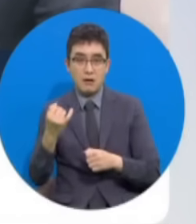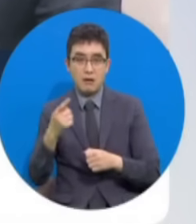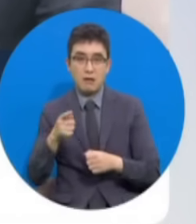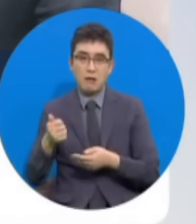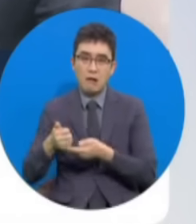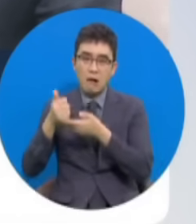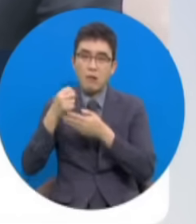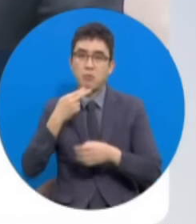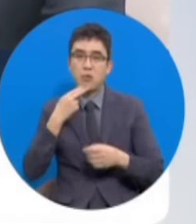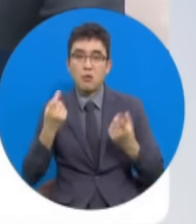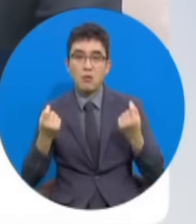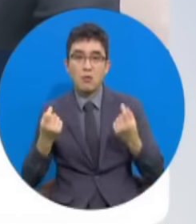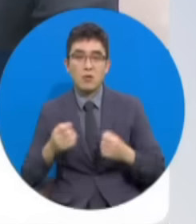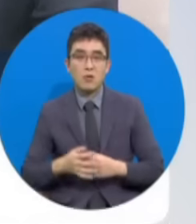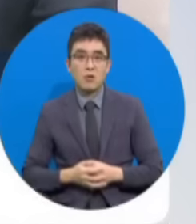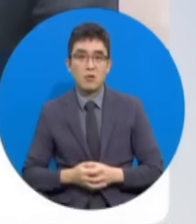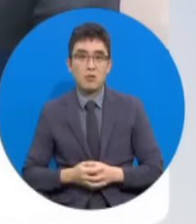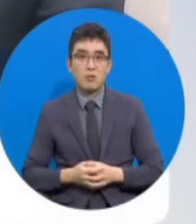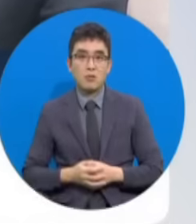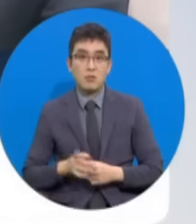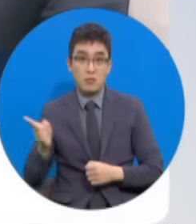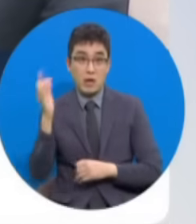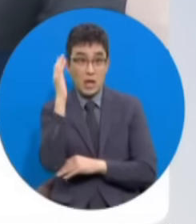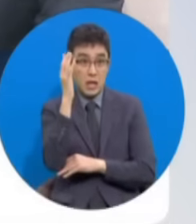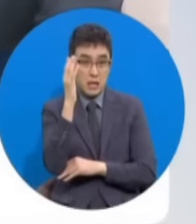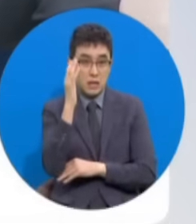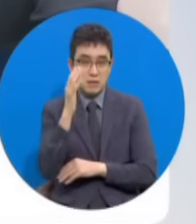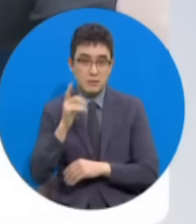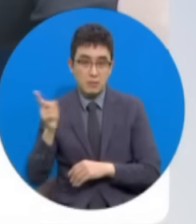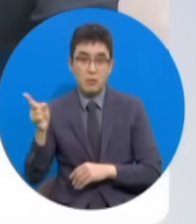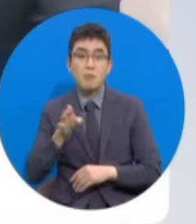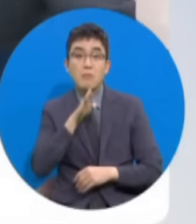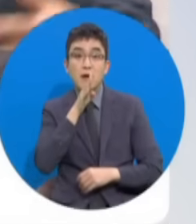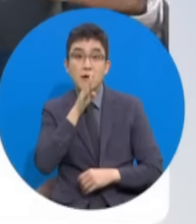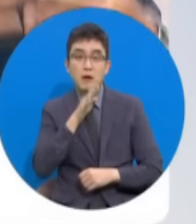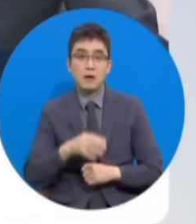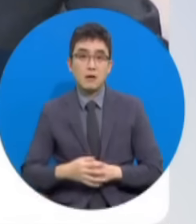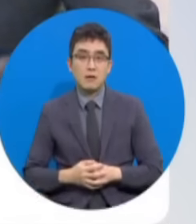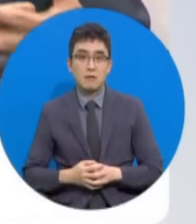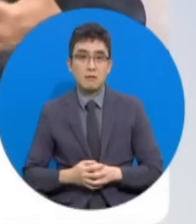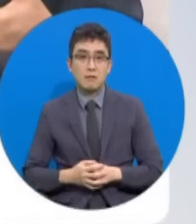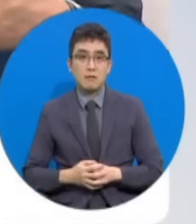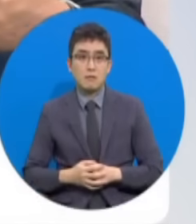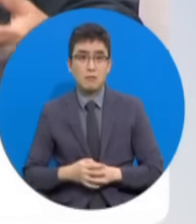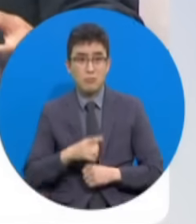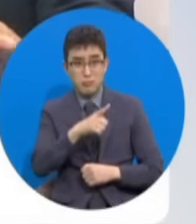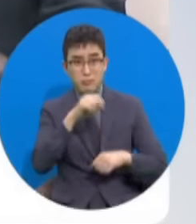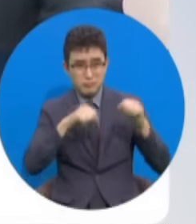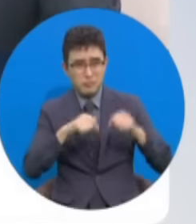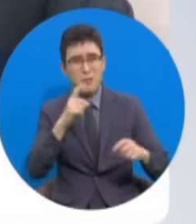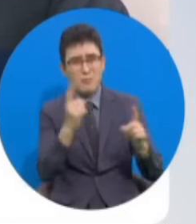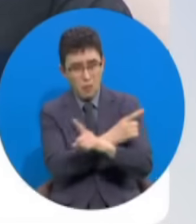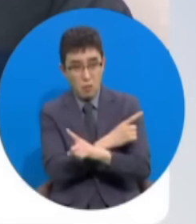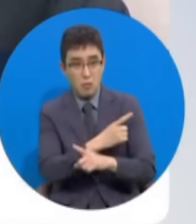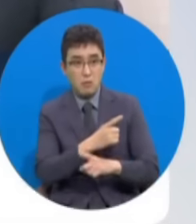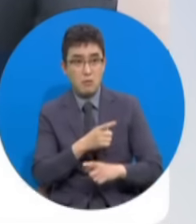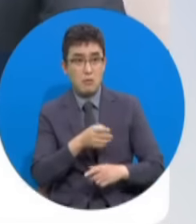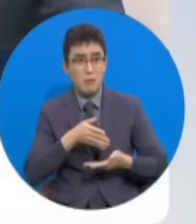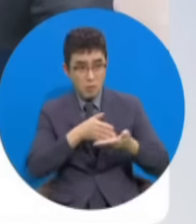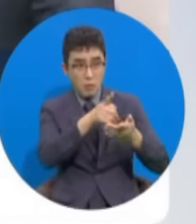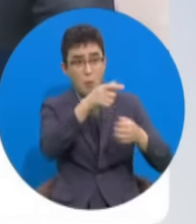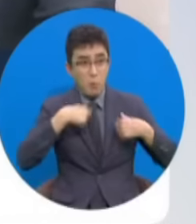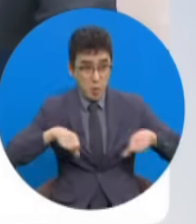그런 부분에 대해서 혁신위원장의 말도 저는 옳다고 생각하거든요. 예. 최소한 이것도 안 하냐. 그것조차도 안